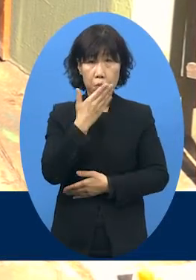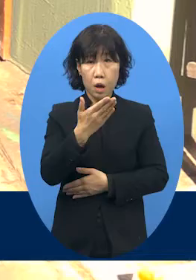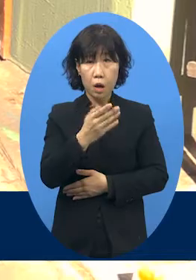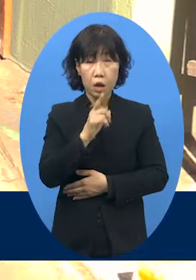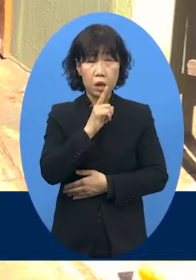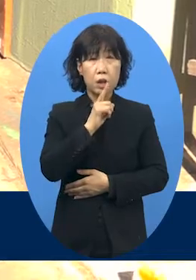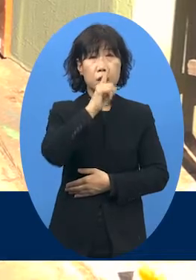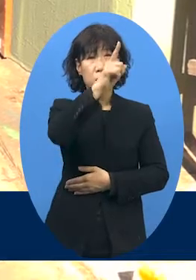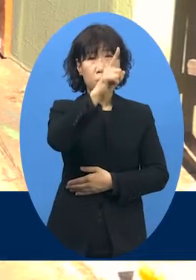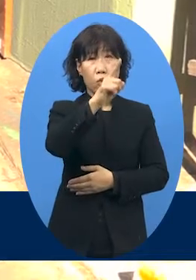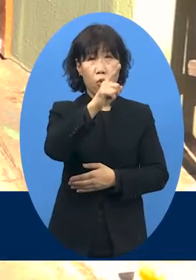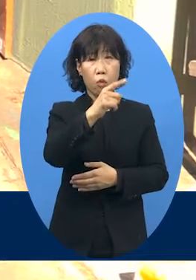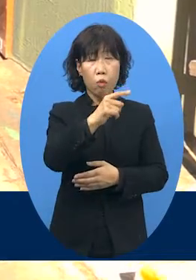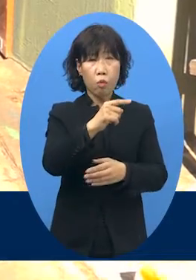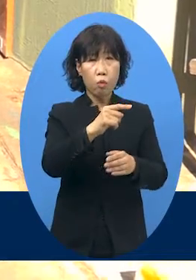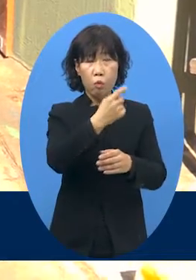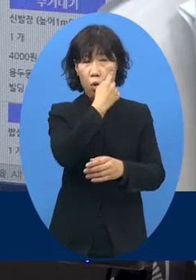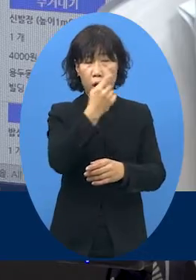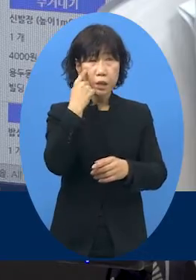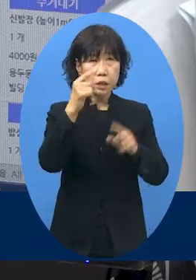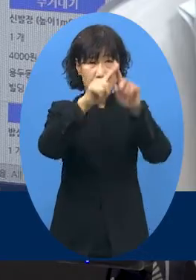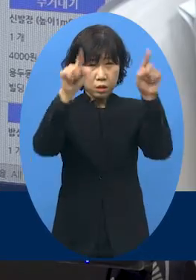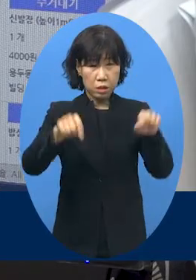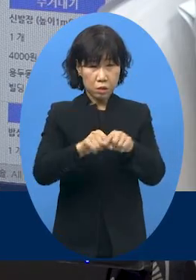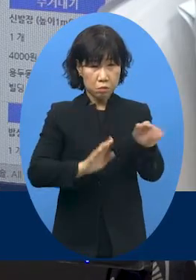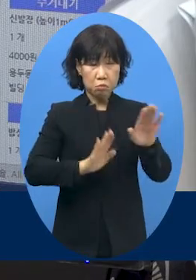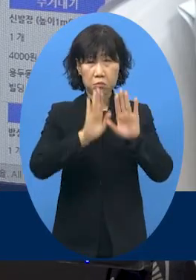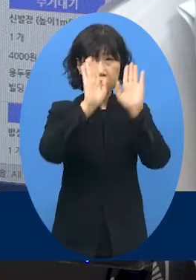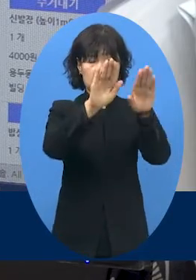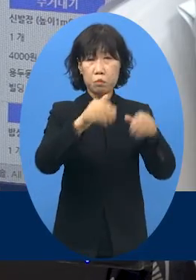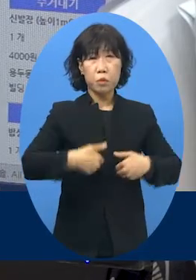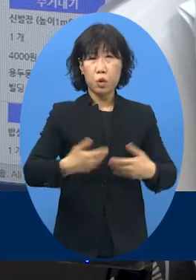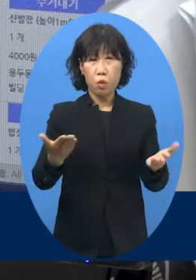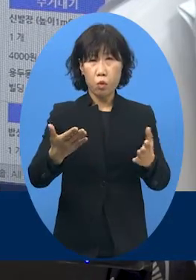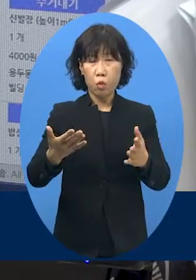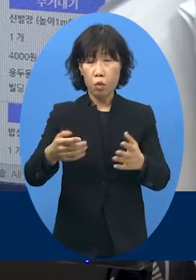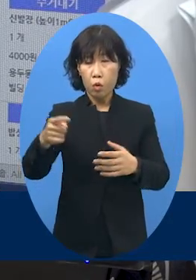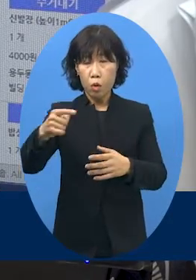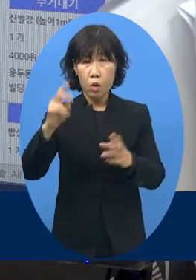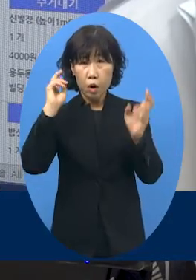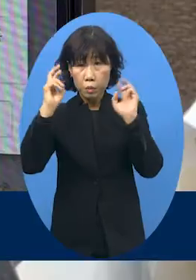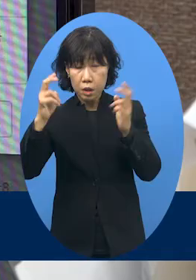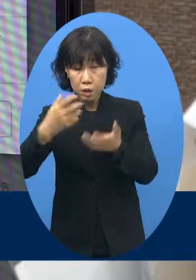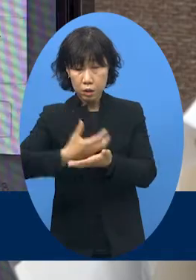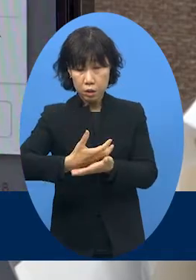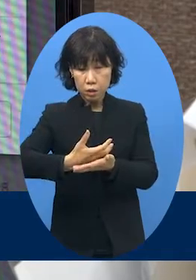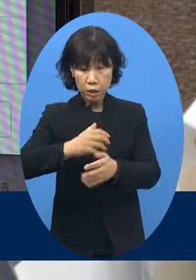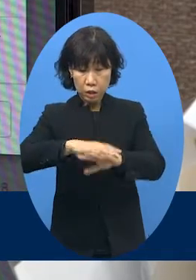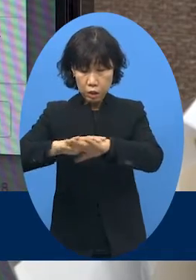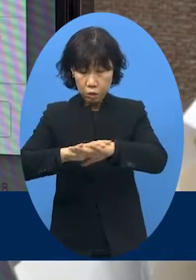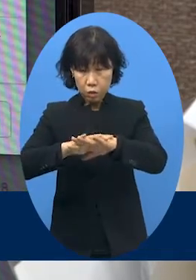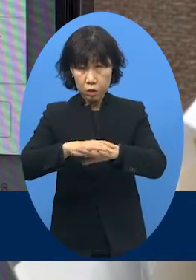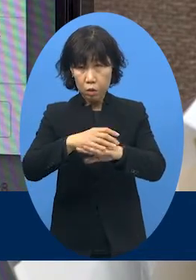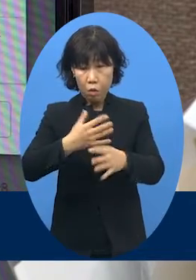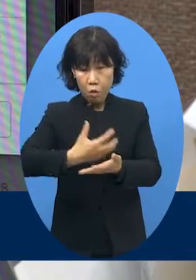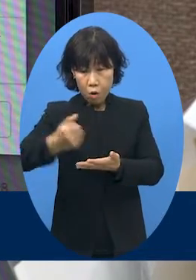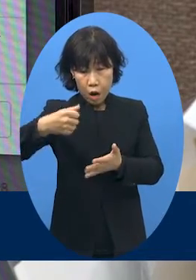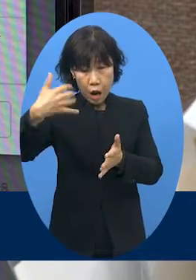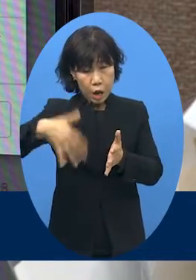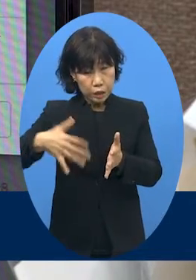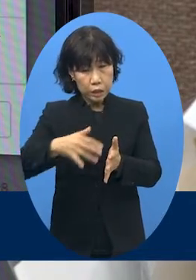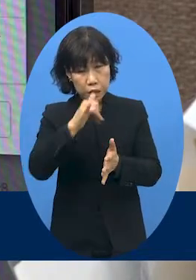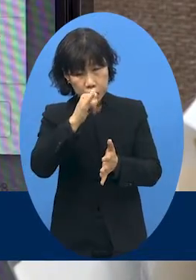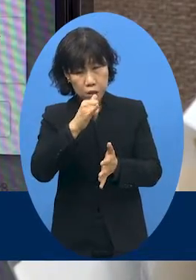필증을 부착할 필요가 없으며 수거 업체 서는 폐기물 지도를 통해 미숙아 폐기물을 모니터링할 수 있어 빠른